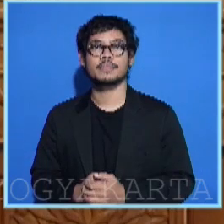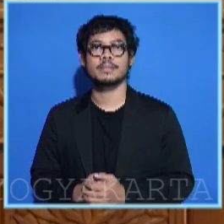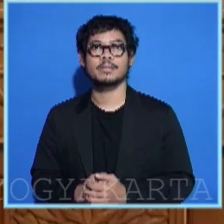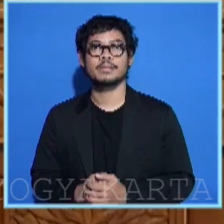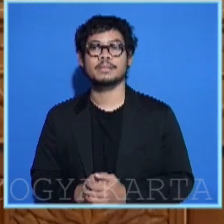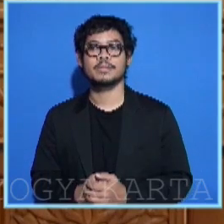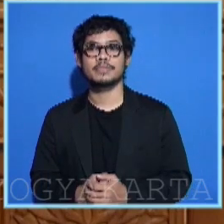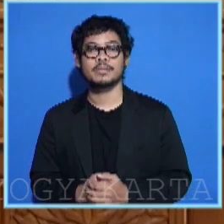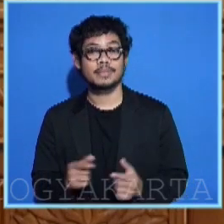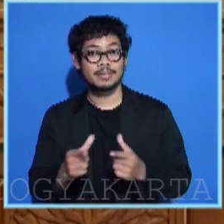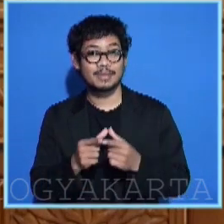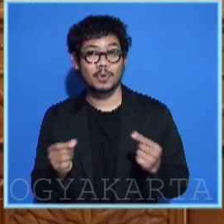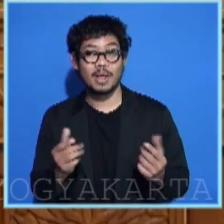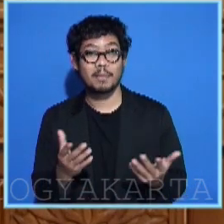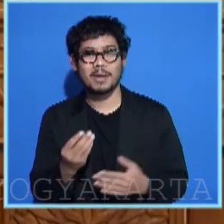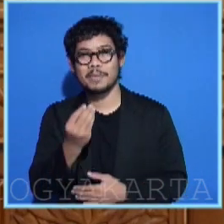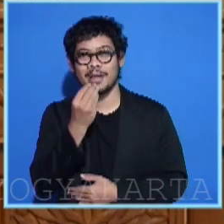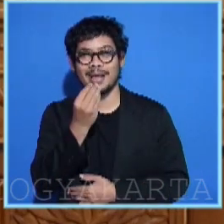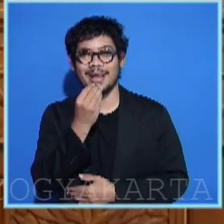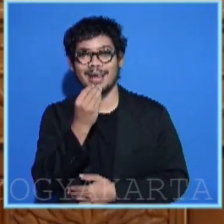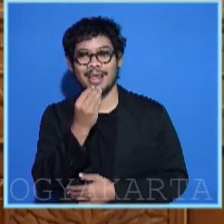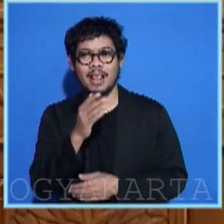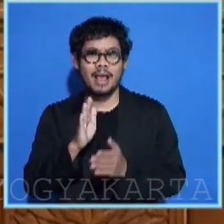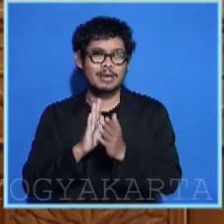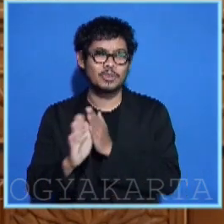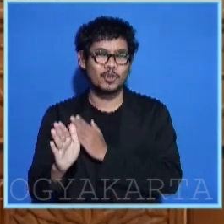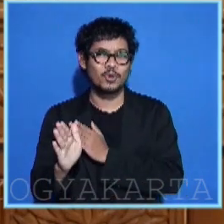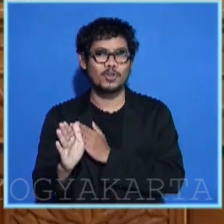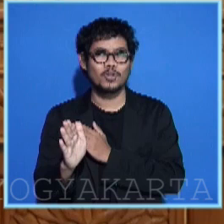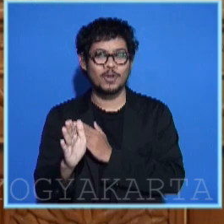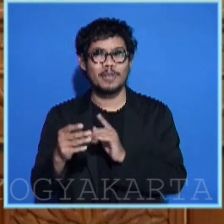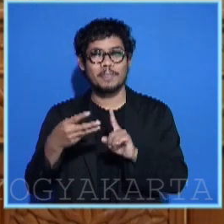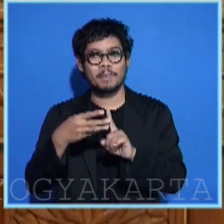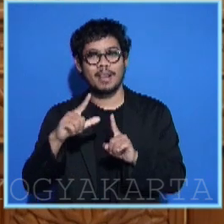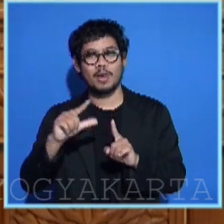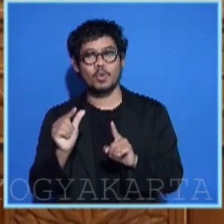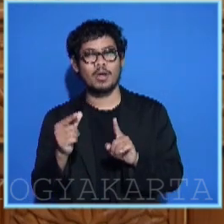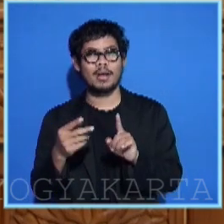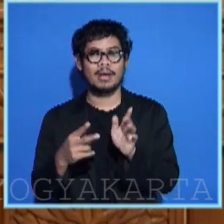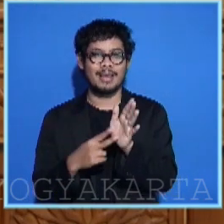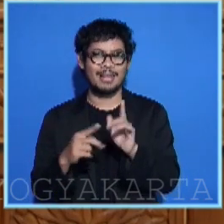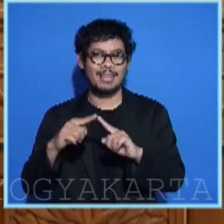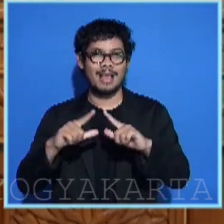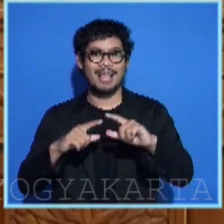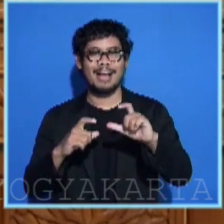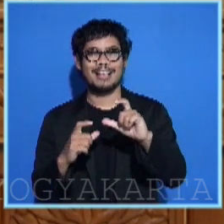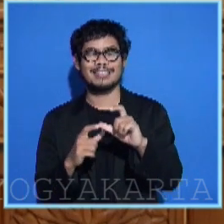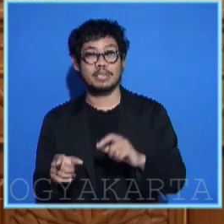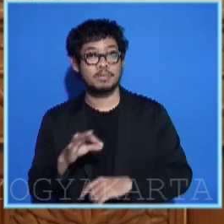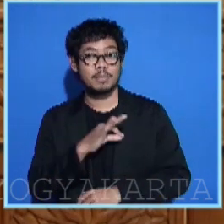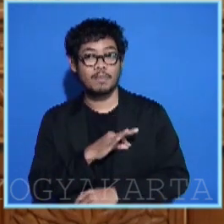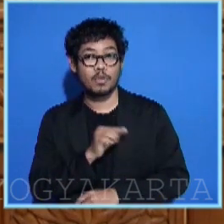kejawironipun Eco dipun ginaken kangge lalapan bluntas kawit jaman rumiyen Ugi kathah dipun mupangataken minangka